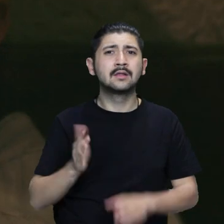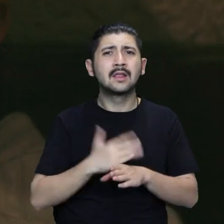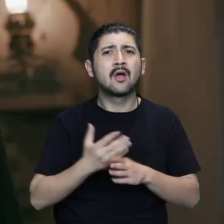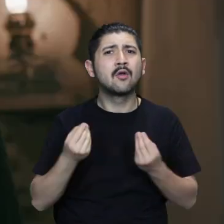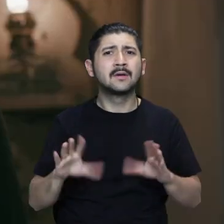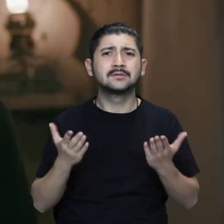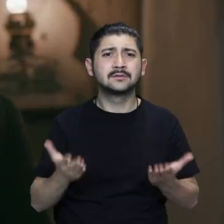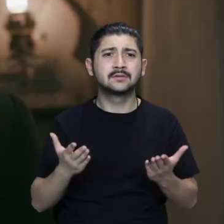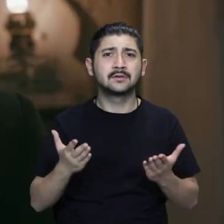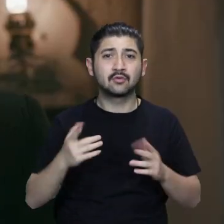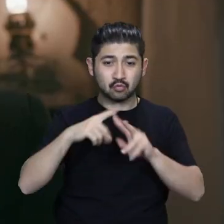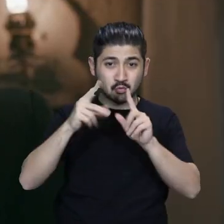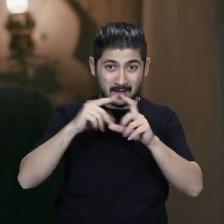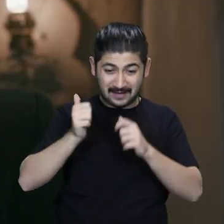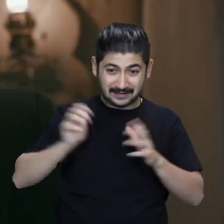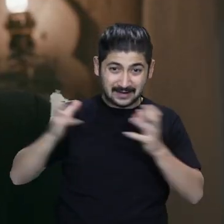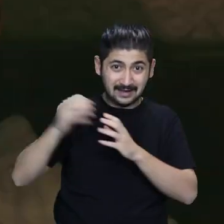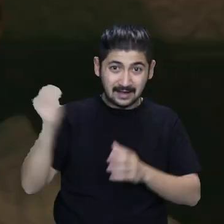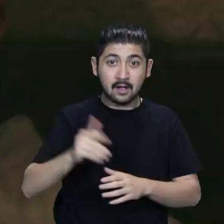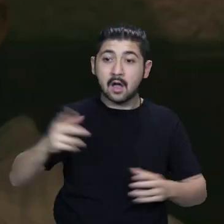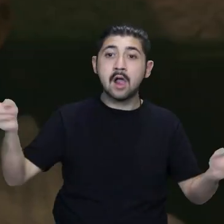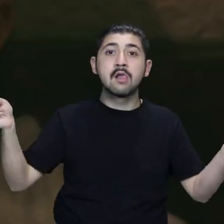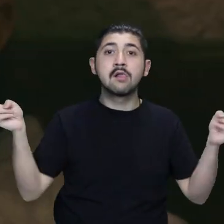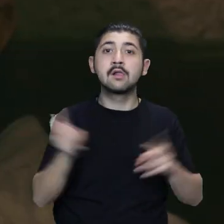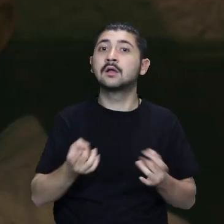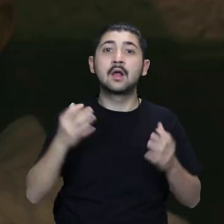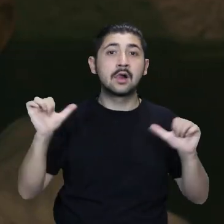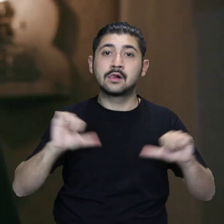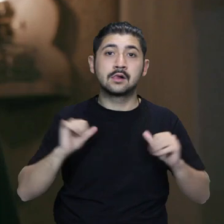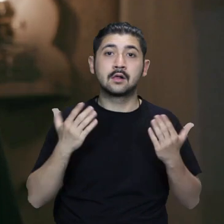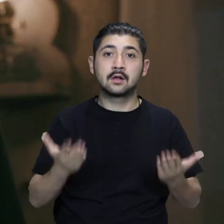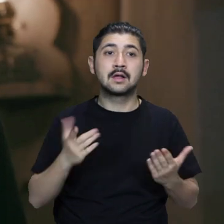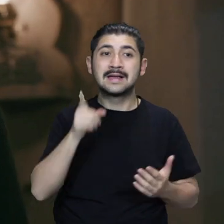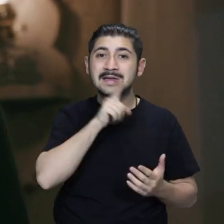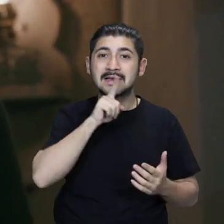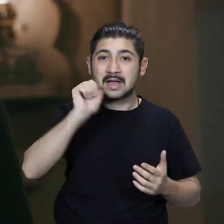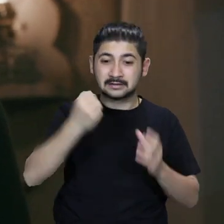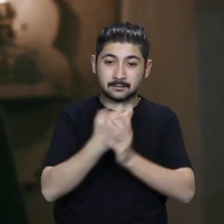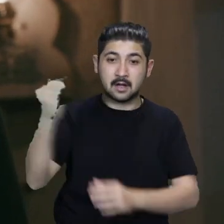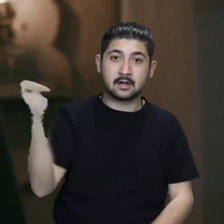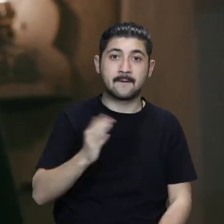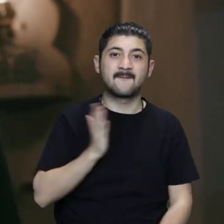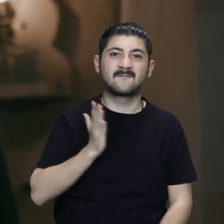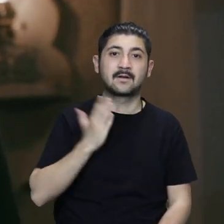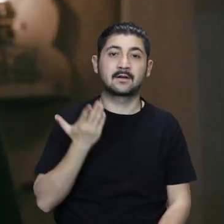Neden olmaz? Tümen buraya gelene kadar bütün neferler ölürdü ondan. İngilizler yarın sabah burada olurlar.